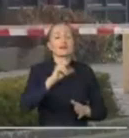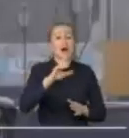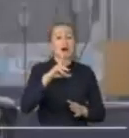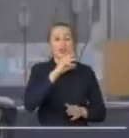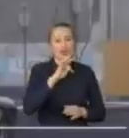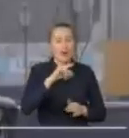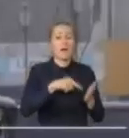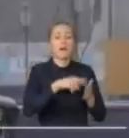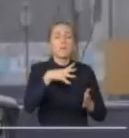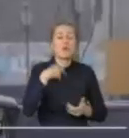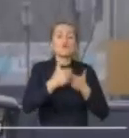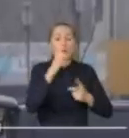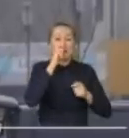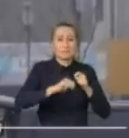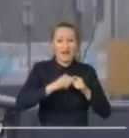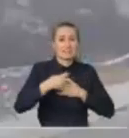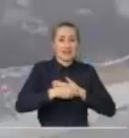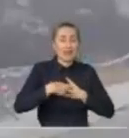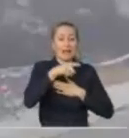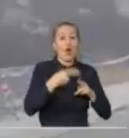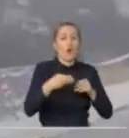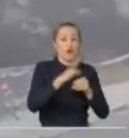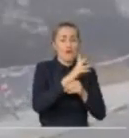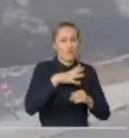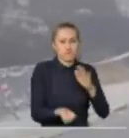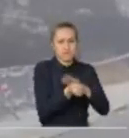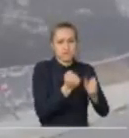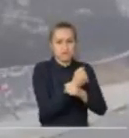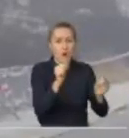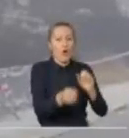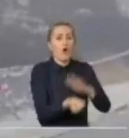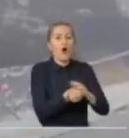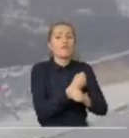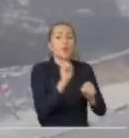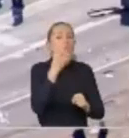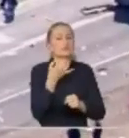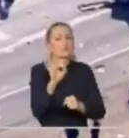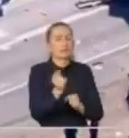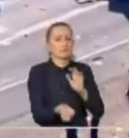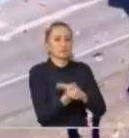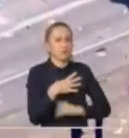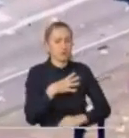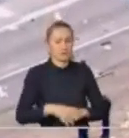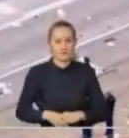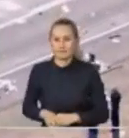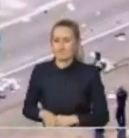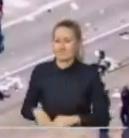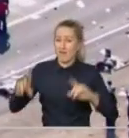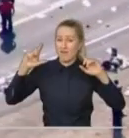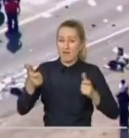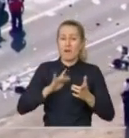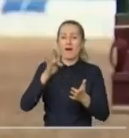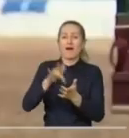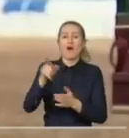eksplozji w centrum testowania na obecność koronawirusa. Według policji wybuch był spowodowany umyślnie. Tragiczny wypadek w